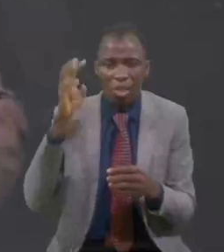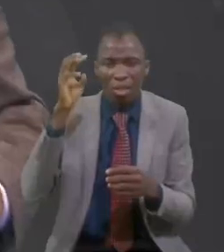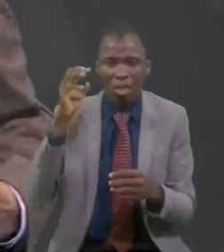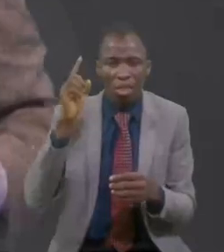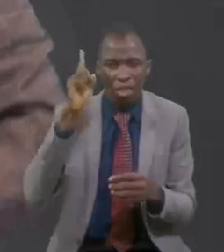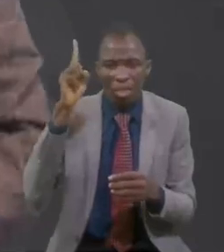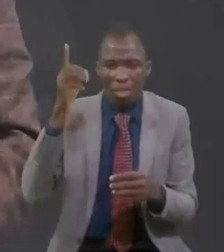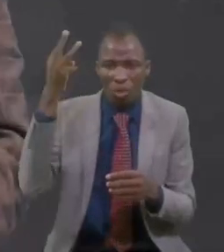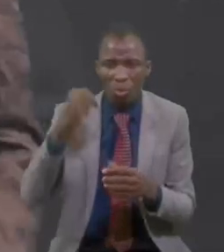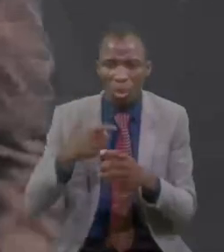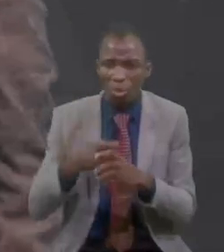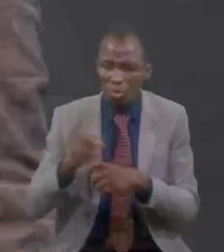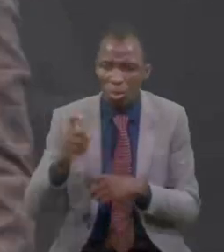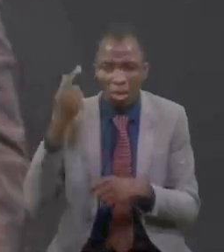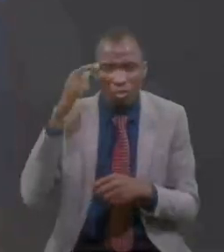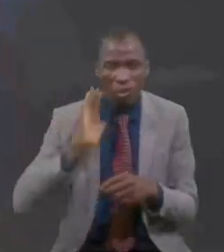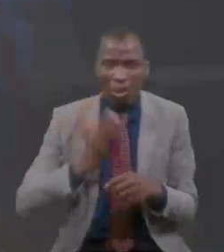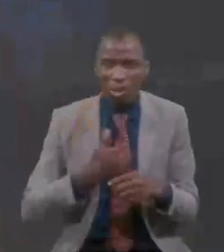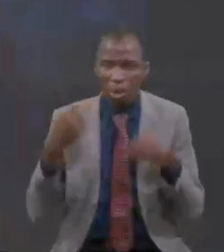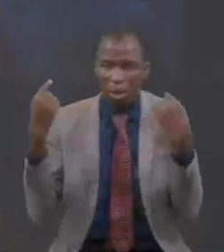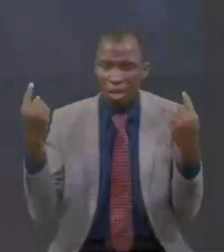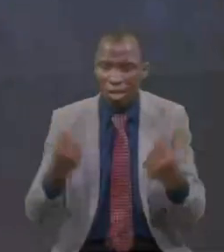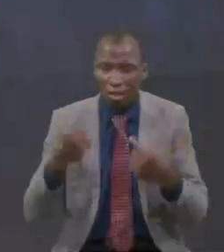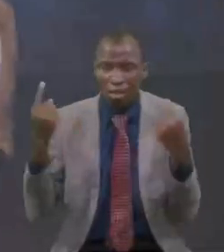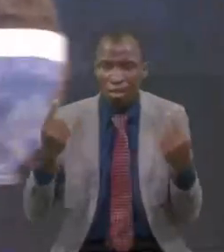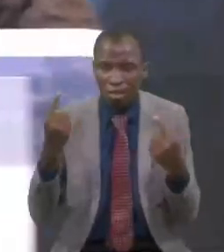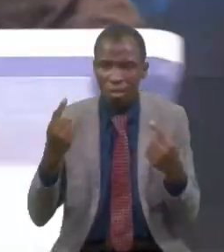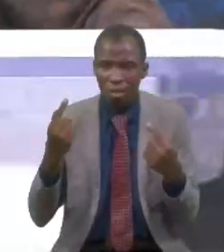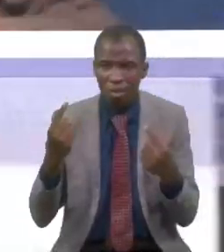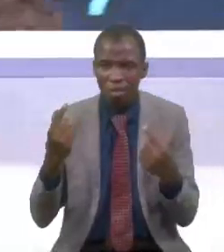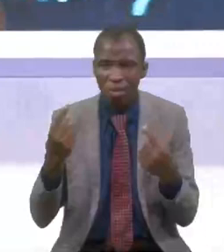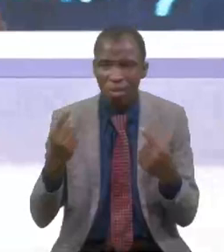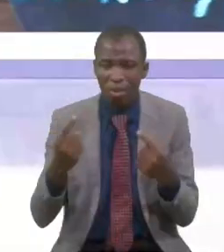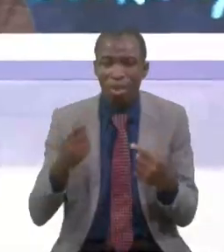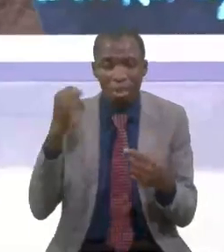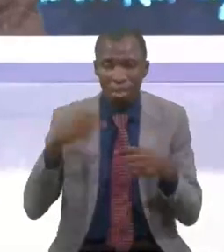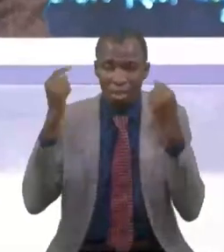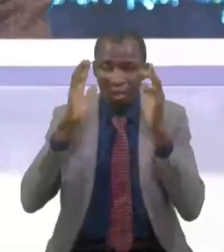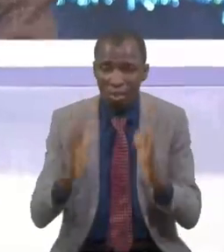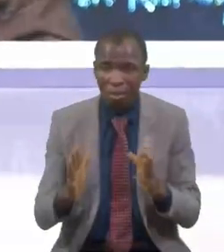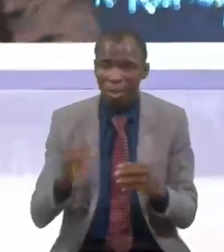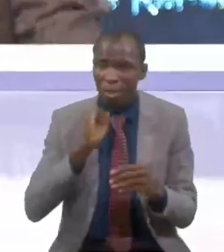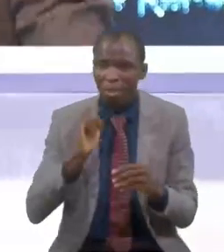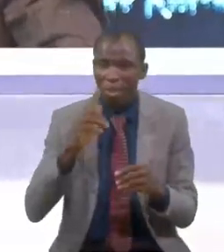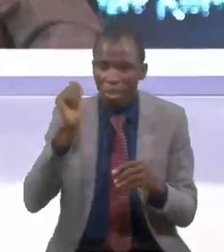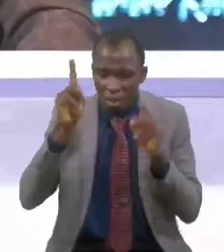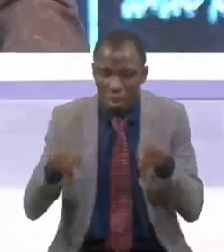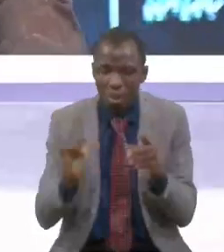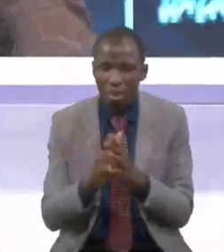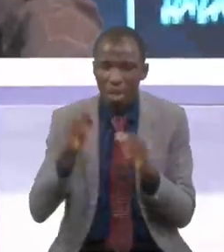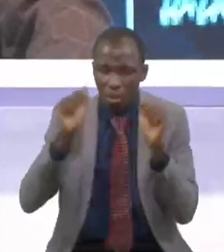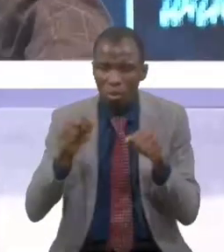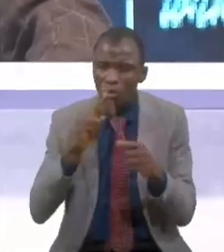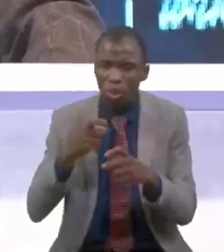était blessé pour nos iniquités pour nos péchés alors c'est le